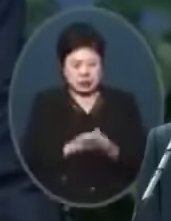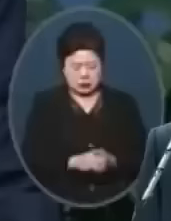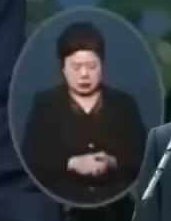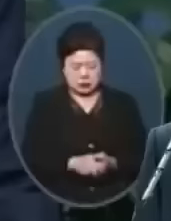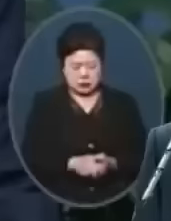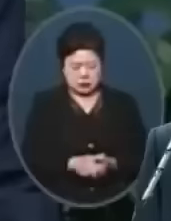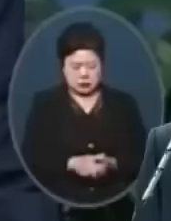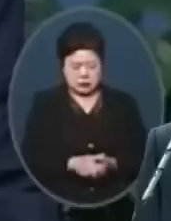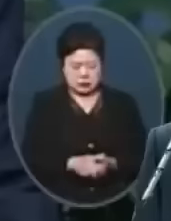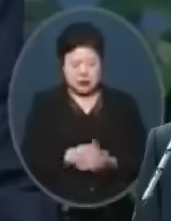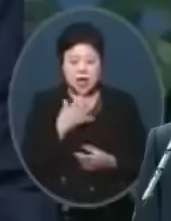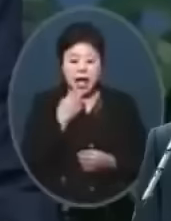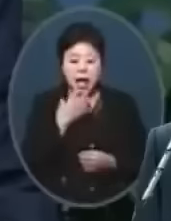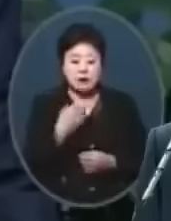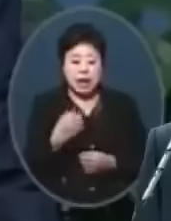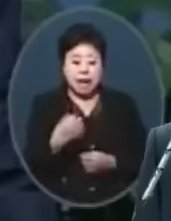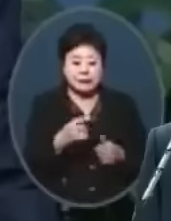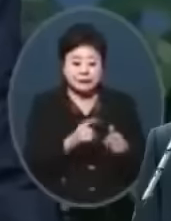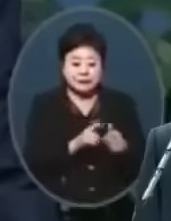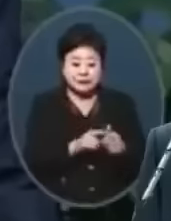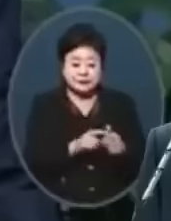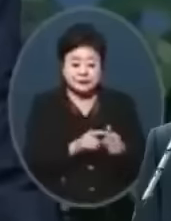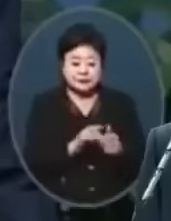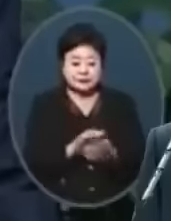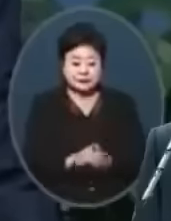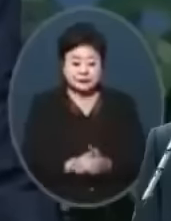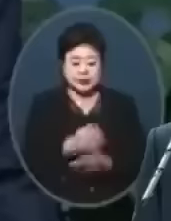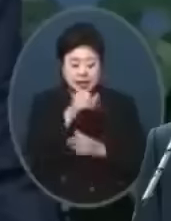그런데 아브라함이